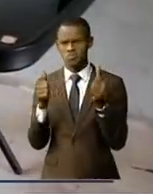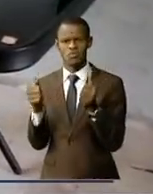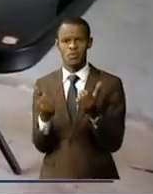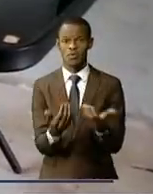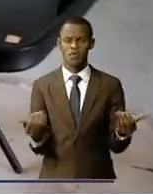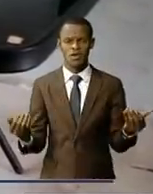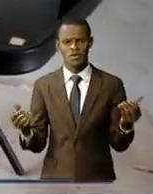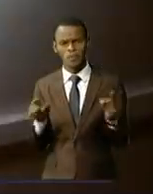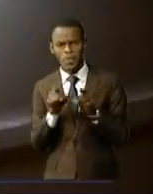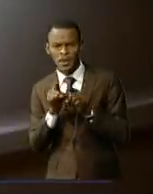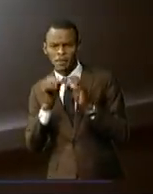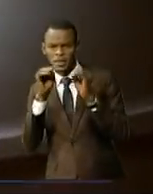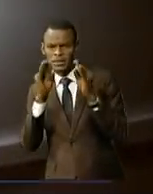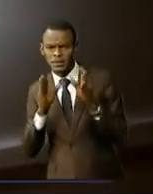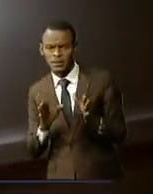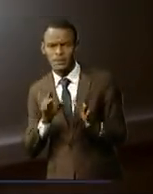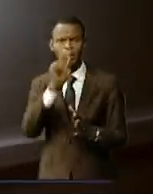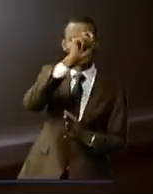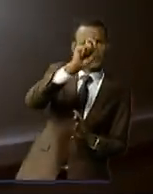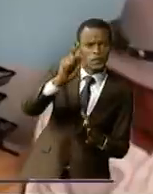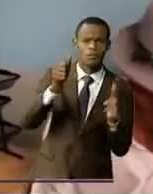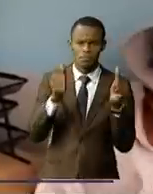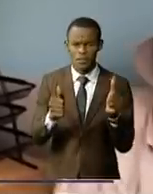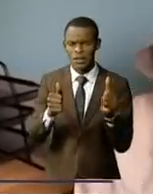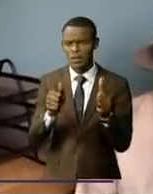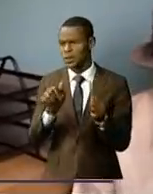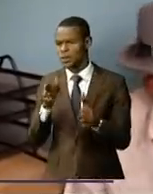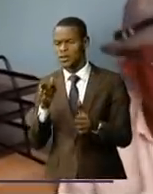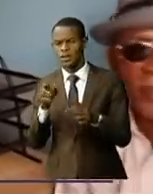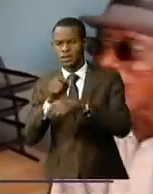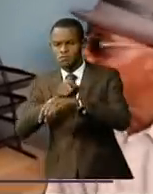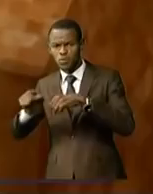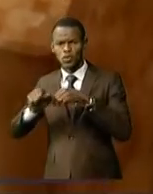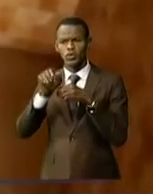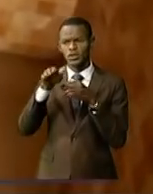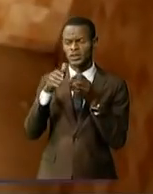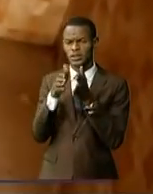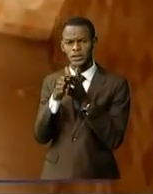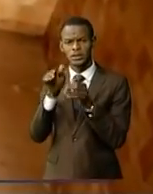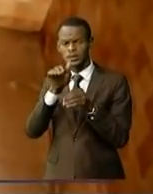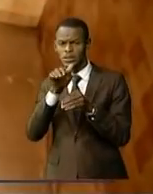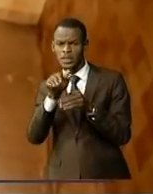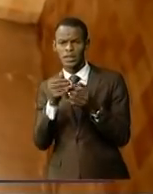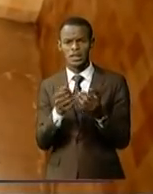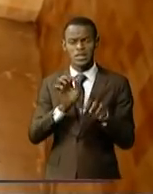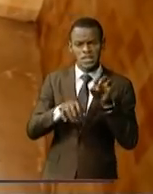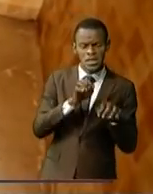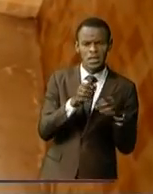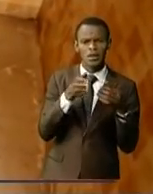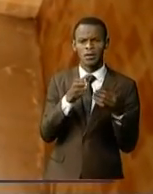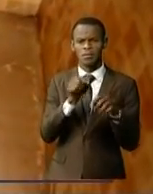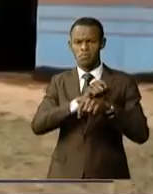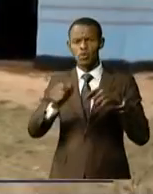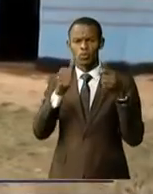enseignants, l'installation électrique au rendez-vous, bureau du directeur et sa secrétaire, les installations sanitaires respectant la santé